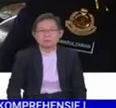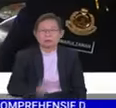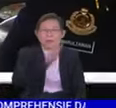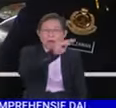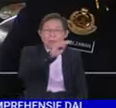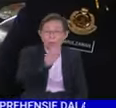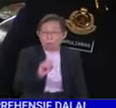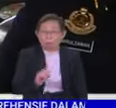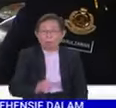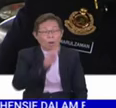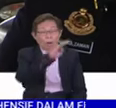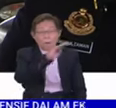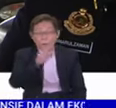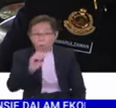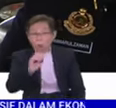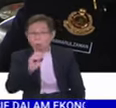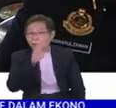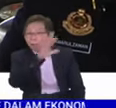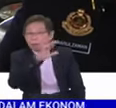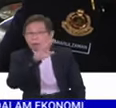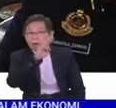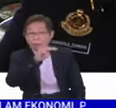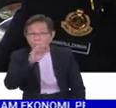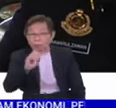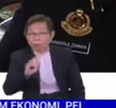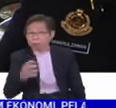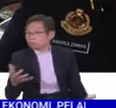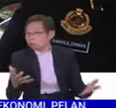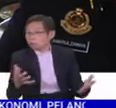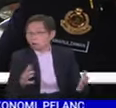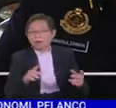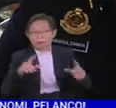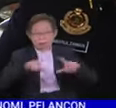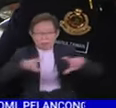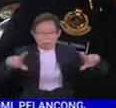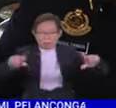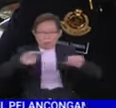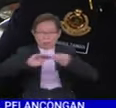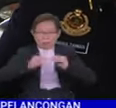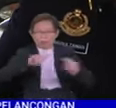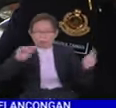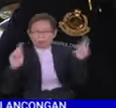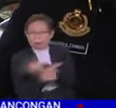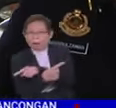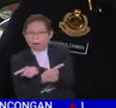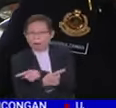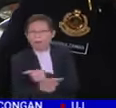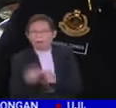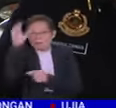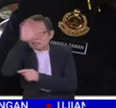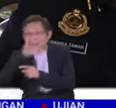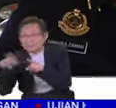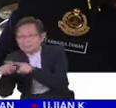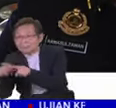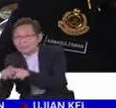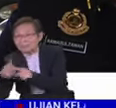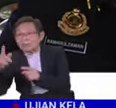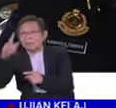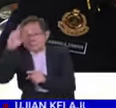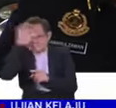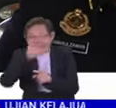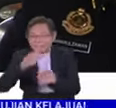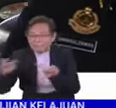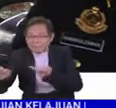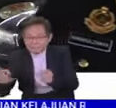MO mereka lebih kepada menukar plate number, mencari kenderaan-kenderaan yang sama.